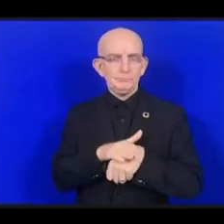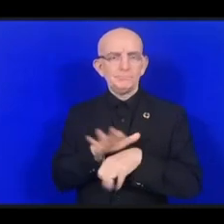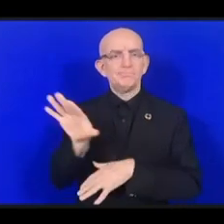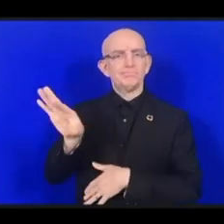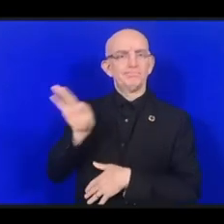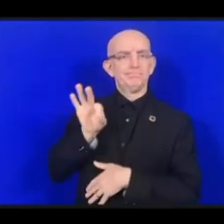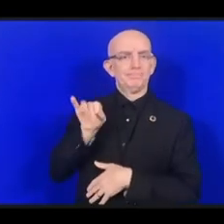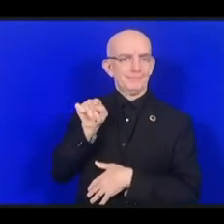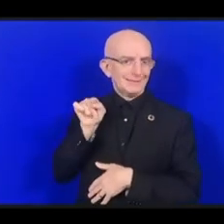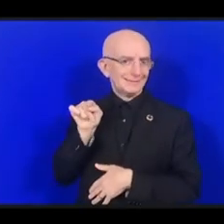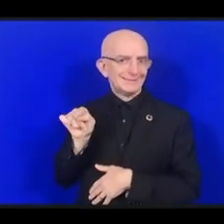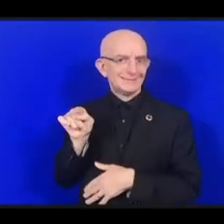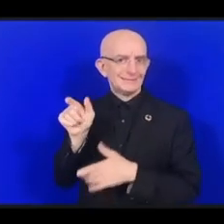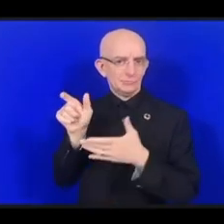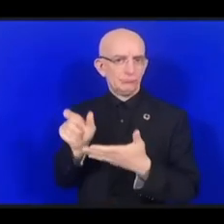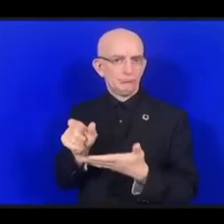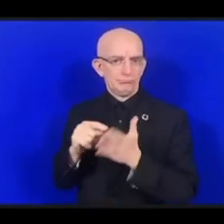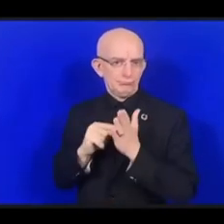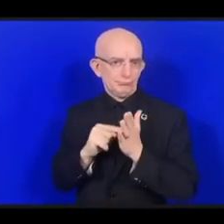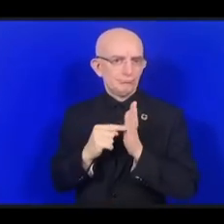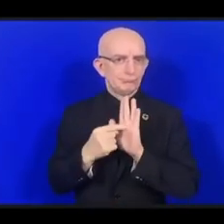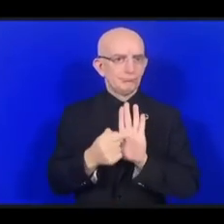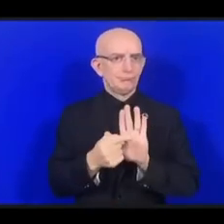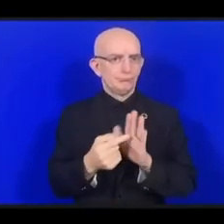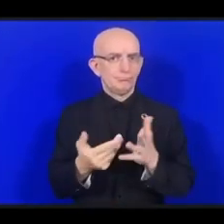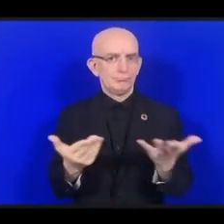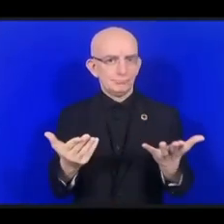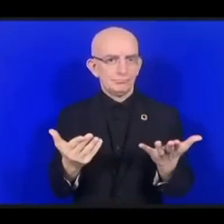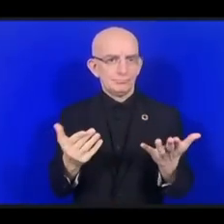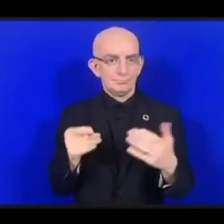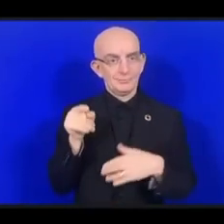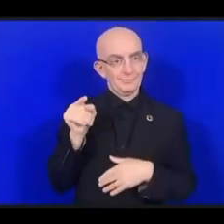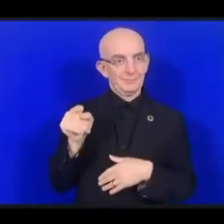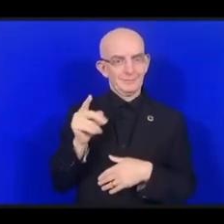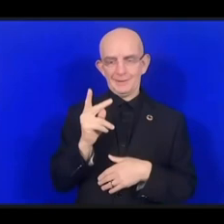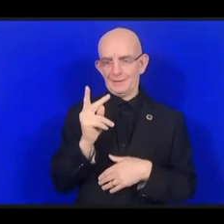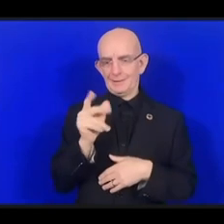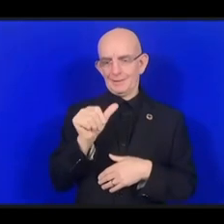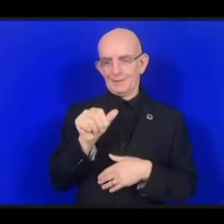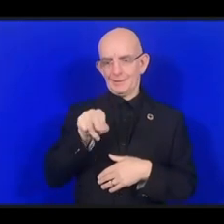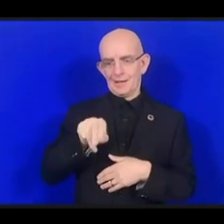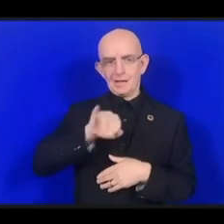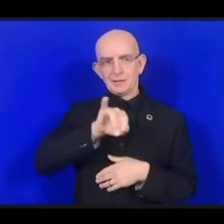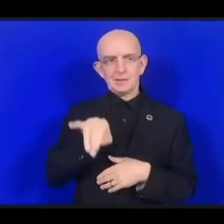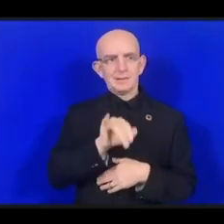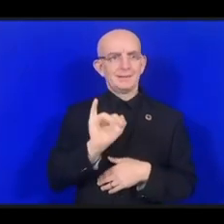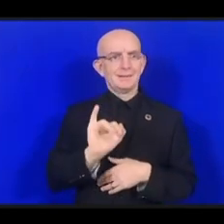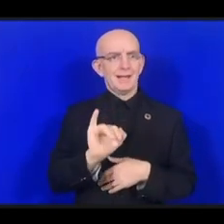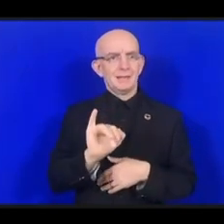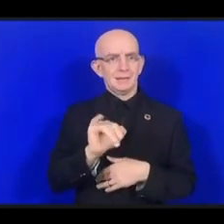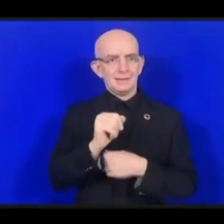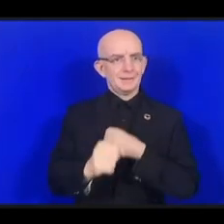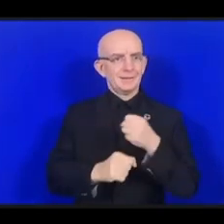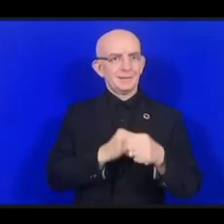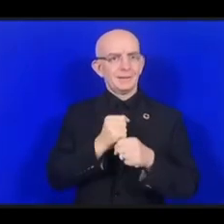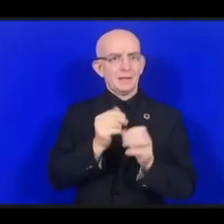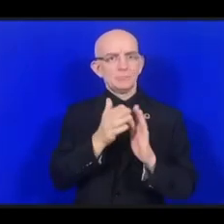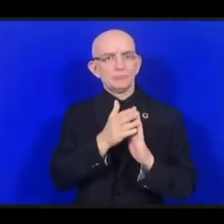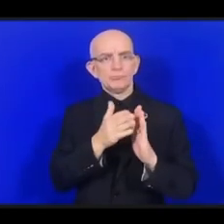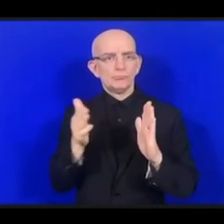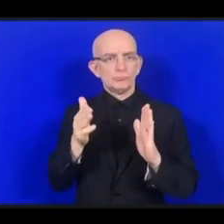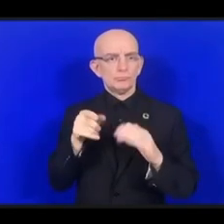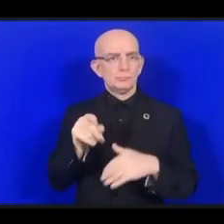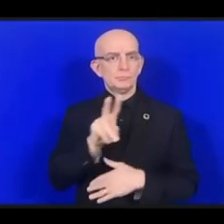kanji et le kanji de l'année 2011 était donc Kizuna c'est